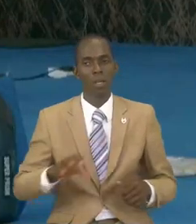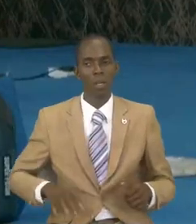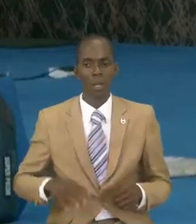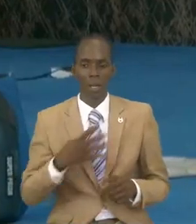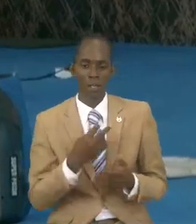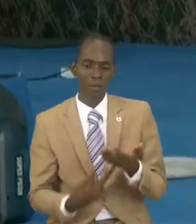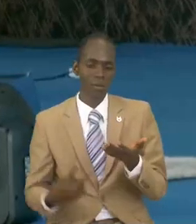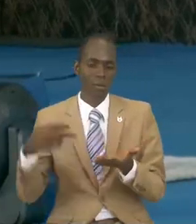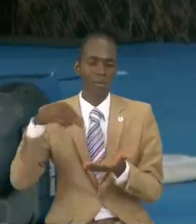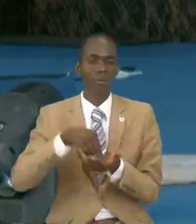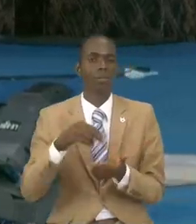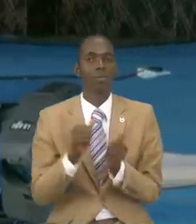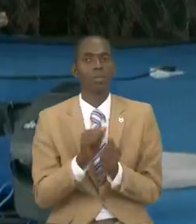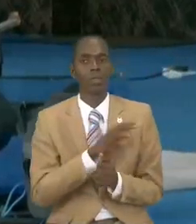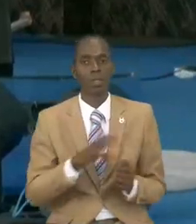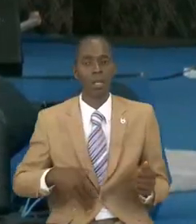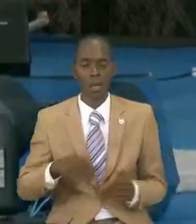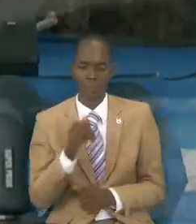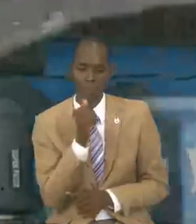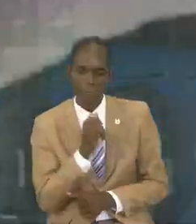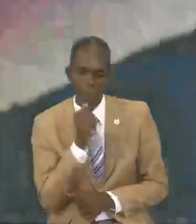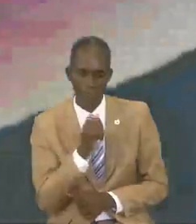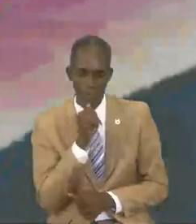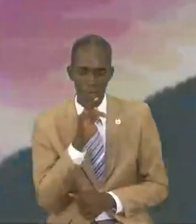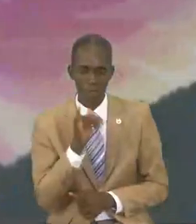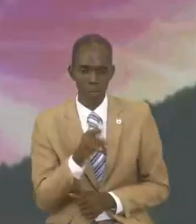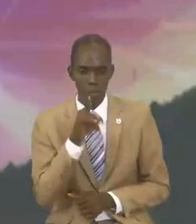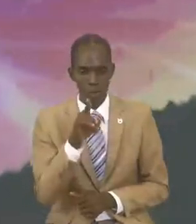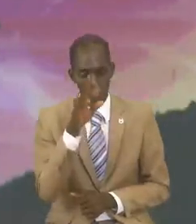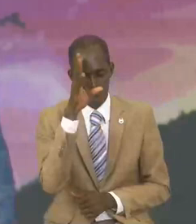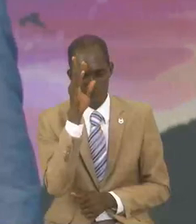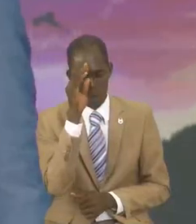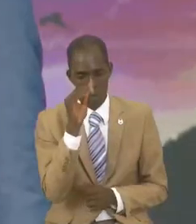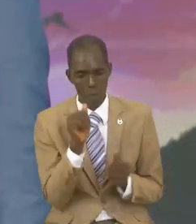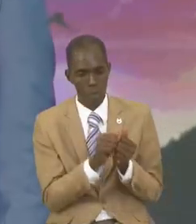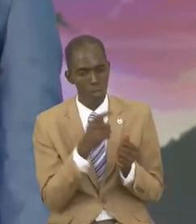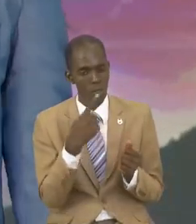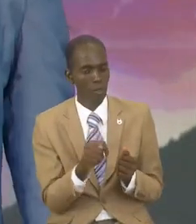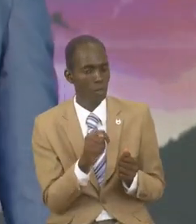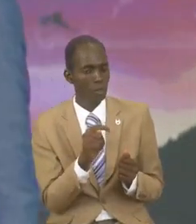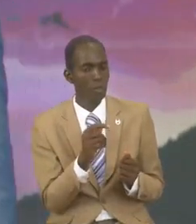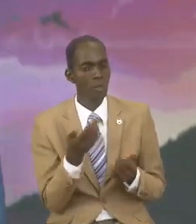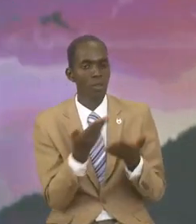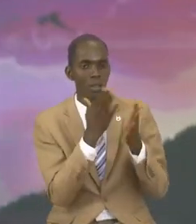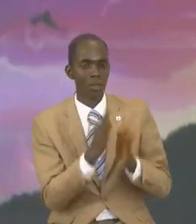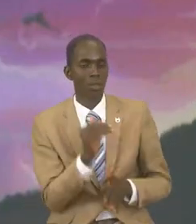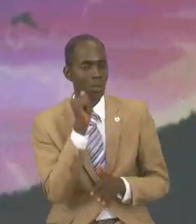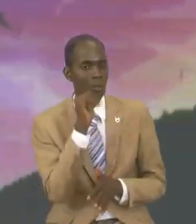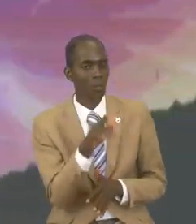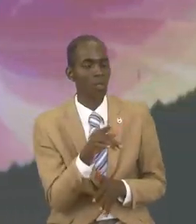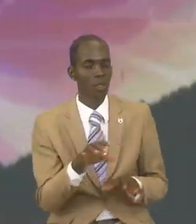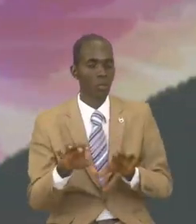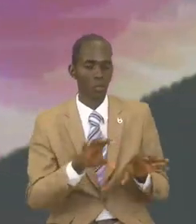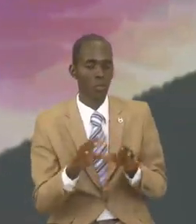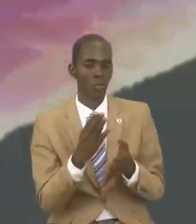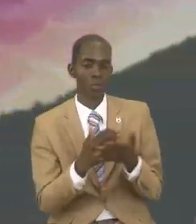avec Christ. Et puis, et en privé, toi et la domestique, là, vous avez fait ce que vous voulez.